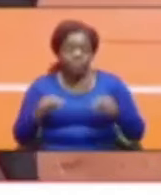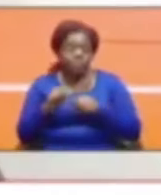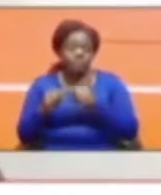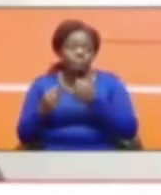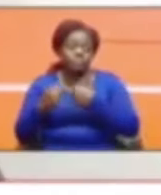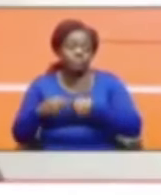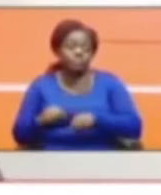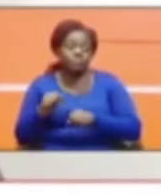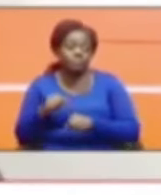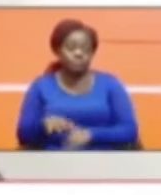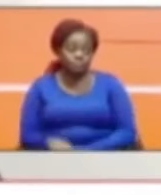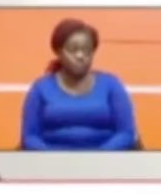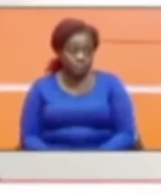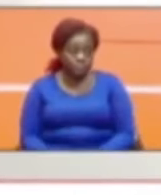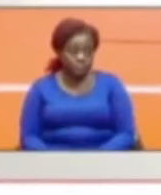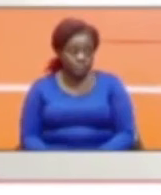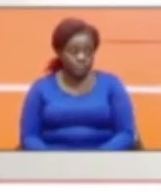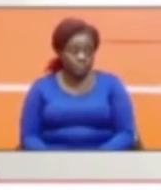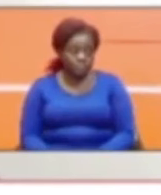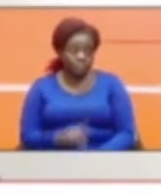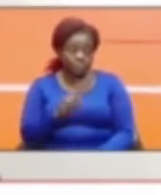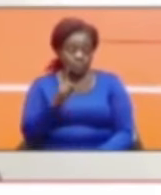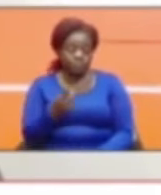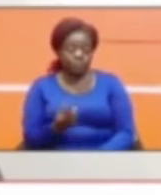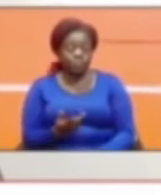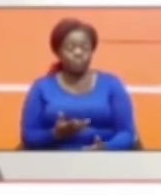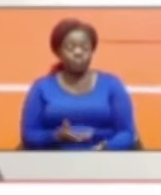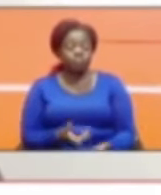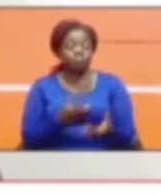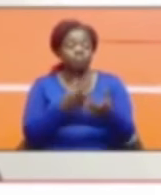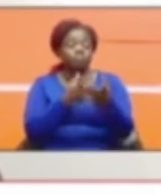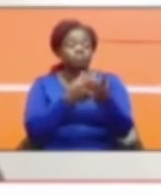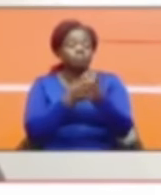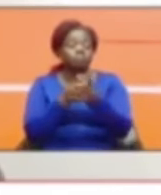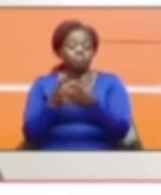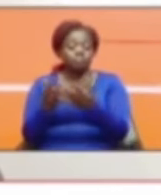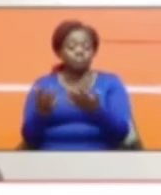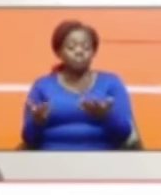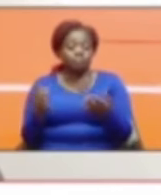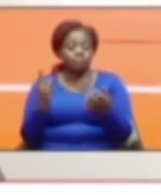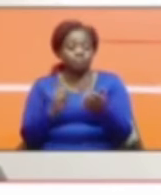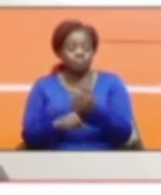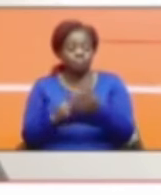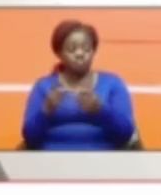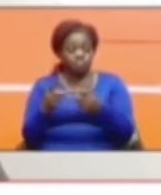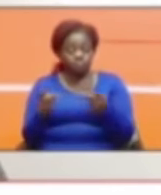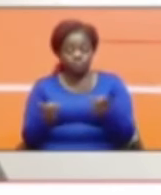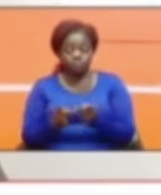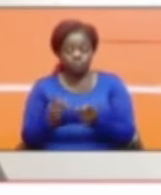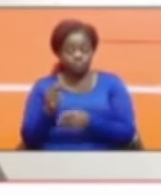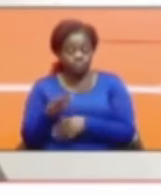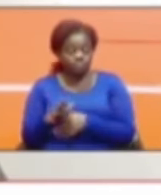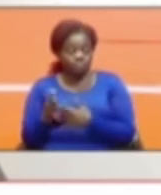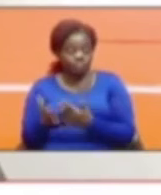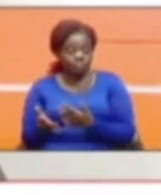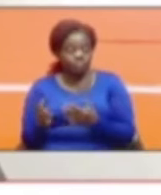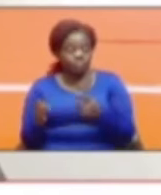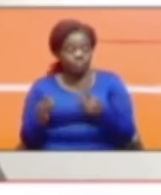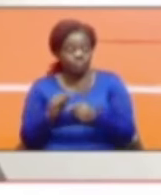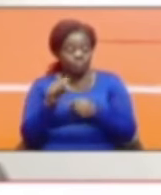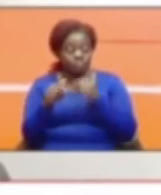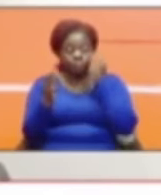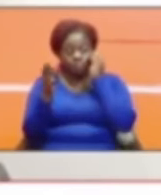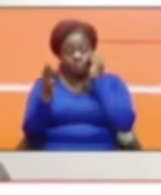ino waluwe bisonso okole ya masasi ne wajeyo mu kitunde ekyo ne exhibit